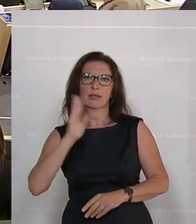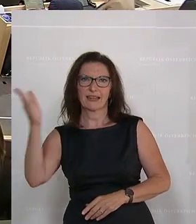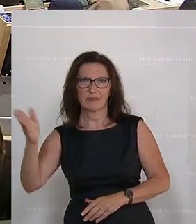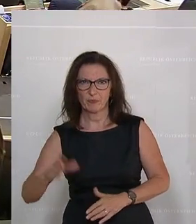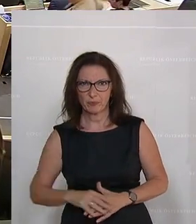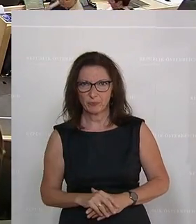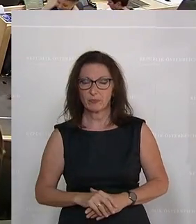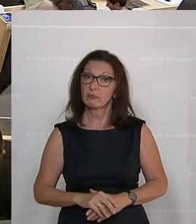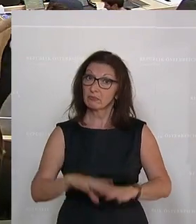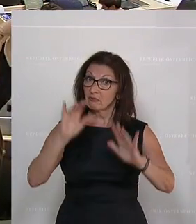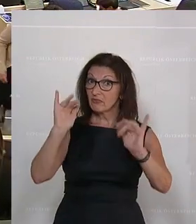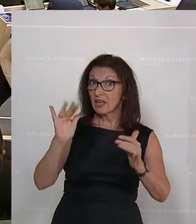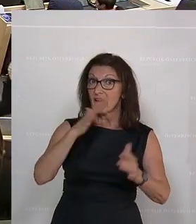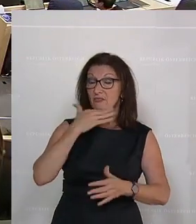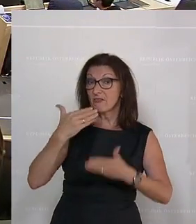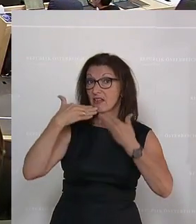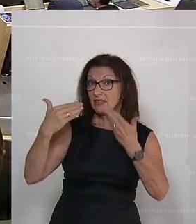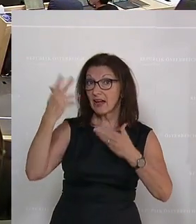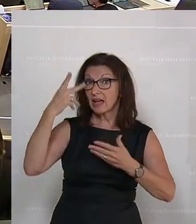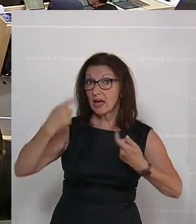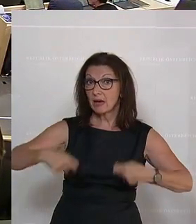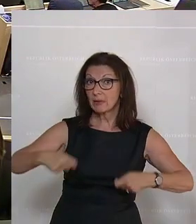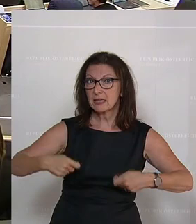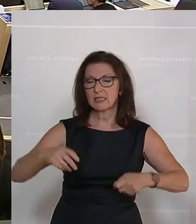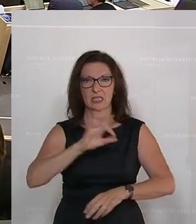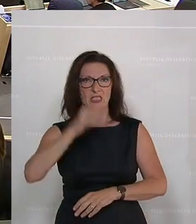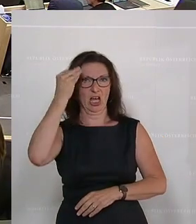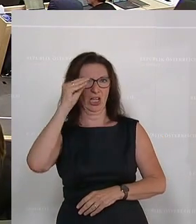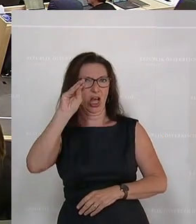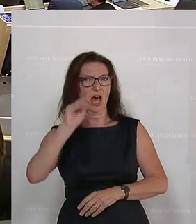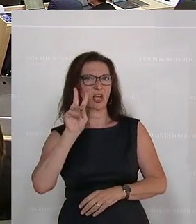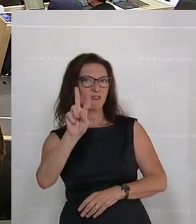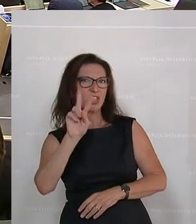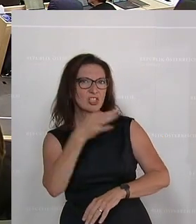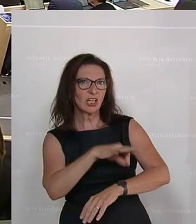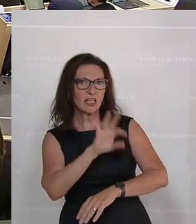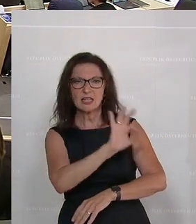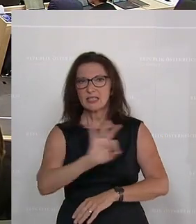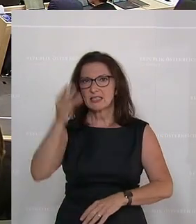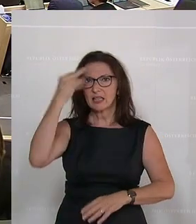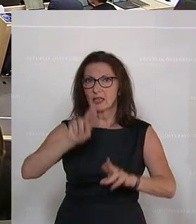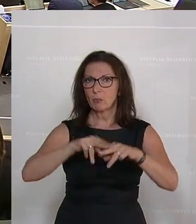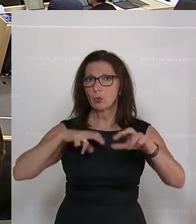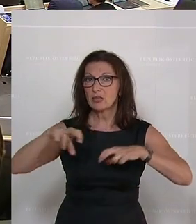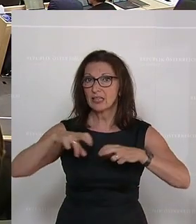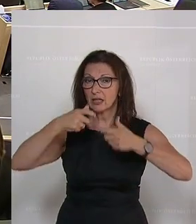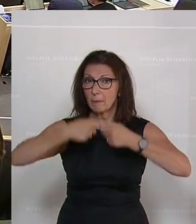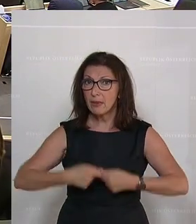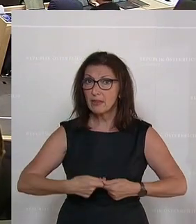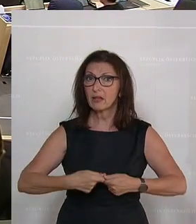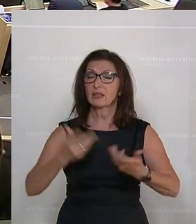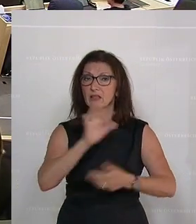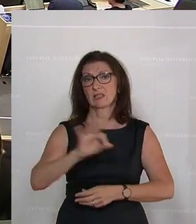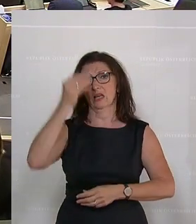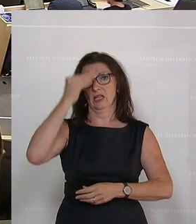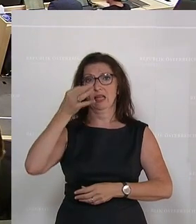vielen dank herr präsident sehr geehrter vize-kanzler sehr geehrte mitglieder der bundesregierung sehr geehrte damen und